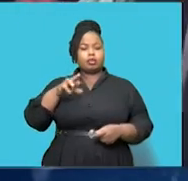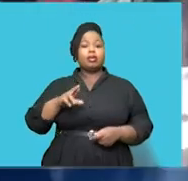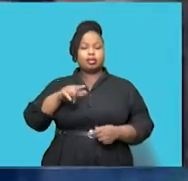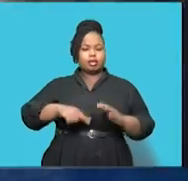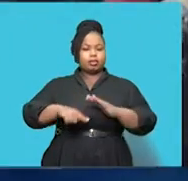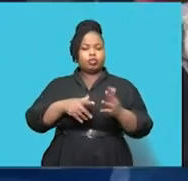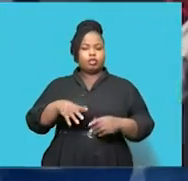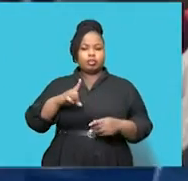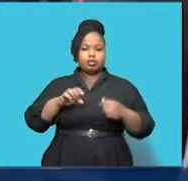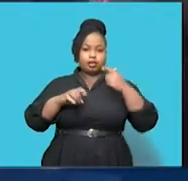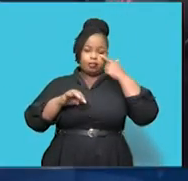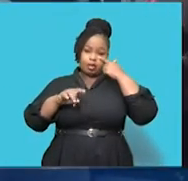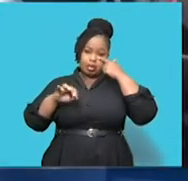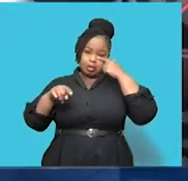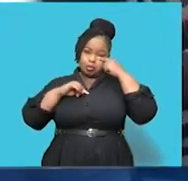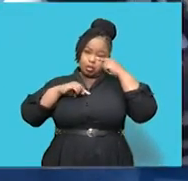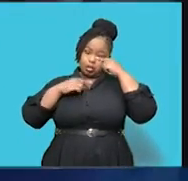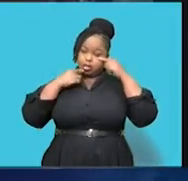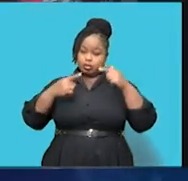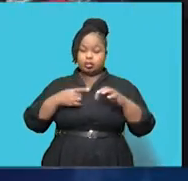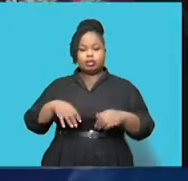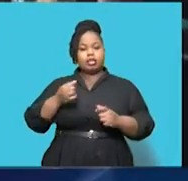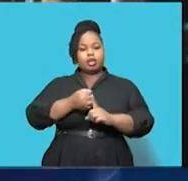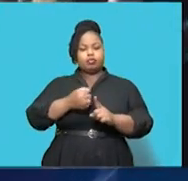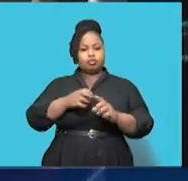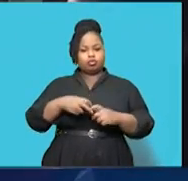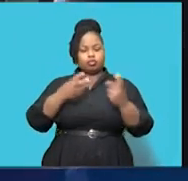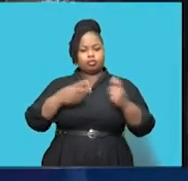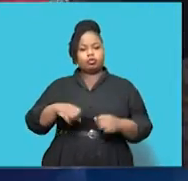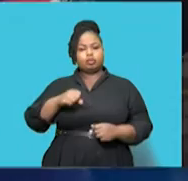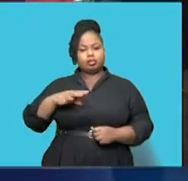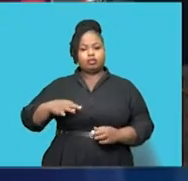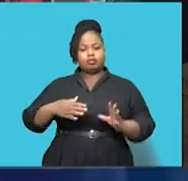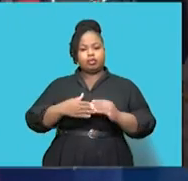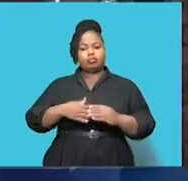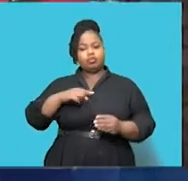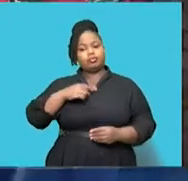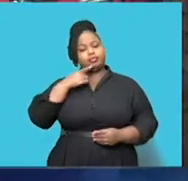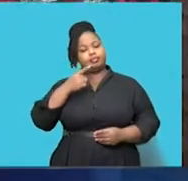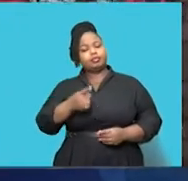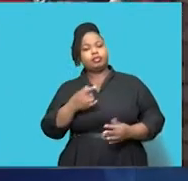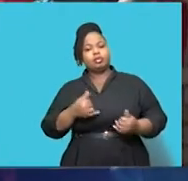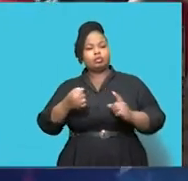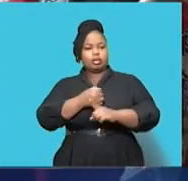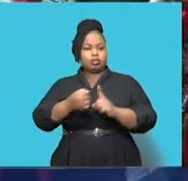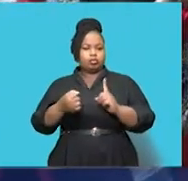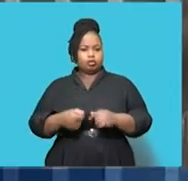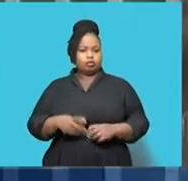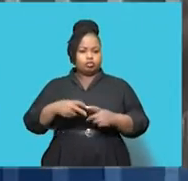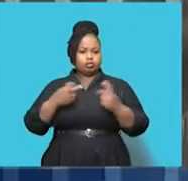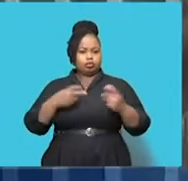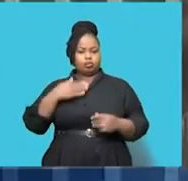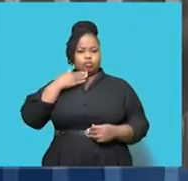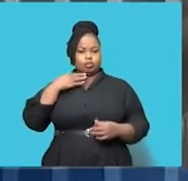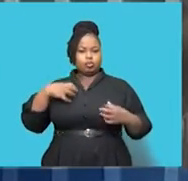Devland ngezityholo zokudlwengulwa komnye wabasebenzi. Nabatyhola ngelithi uhlukunyezwe ngokwesondo